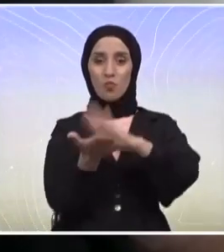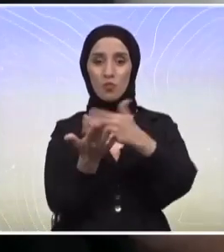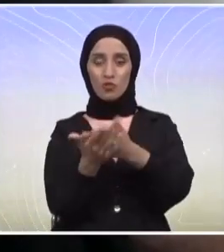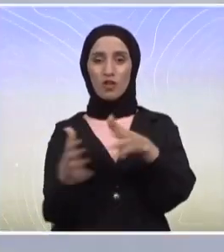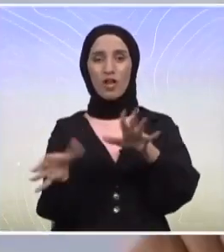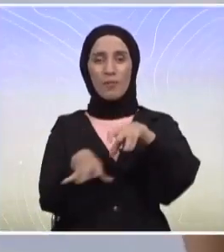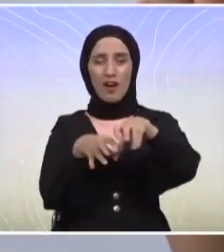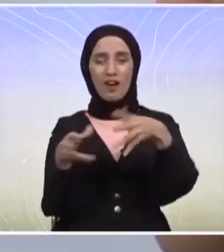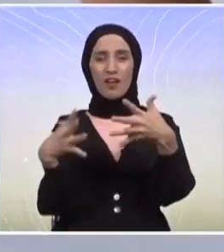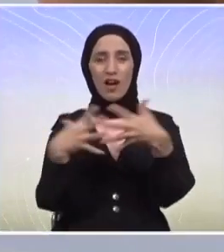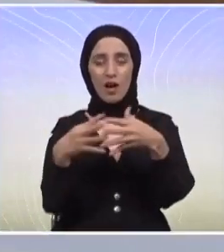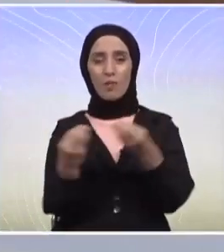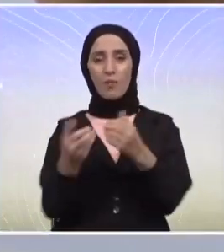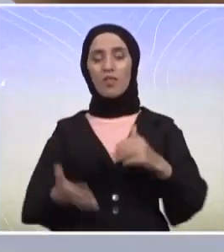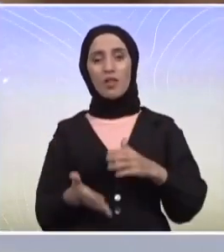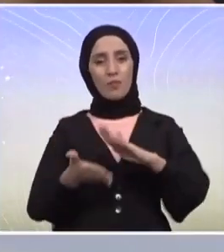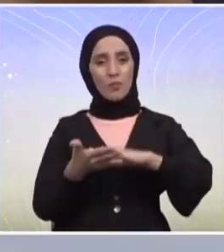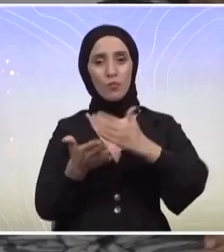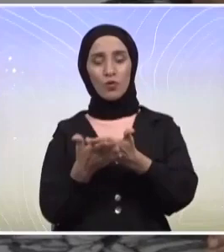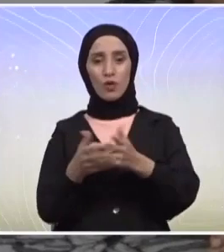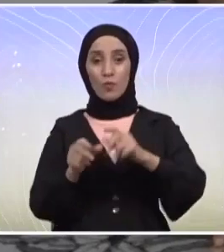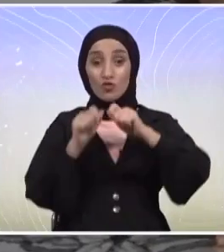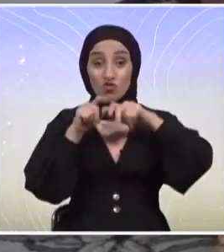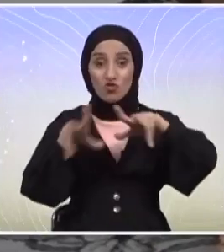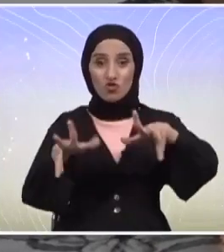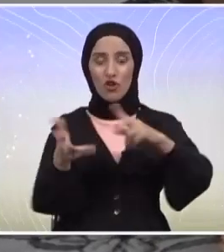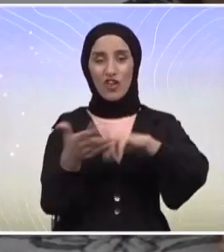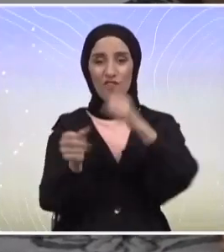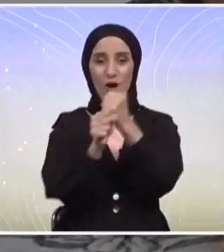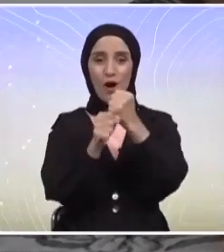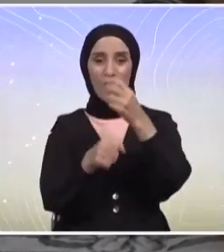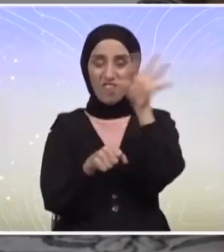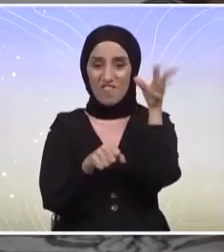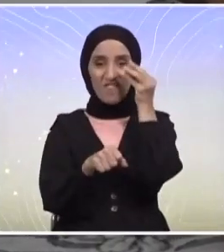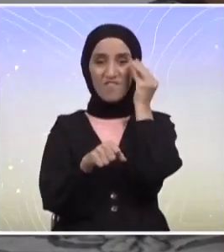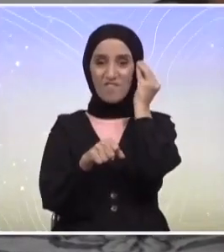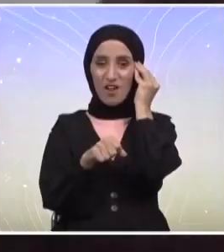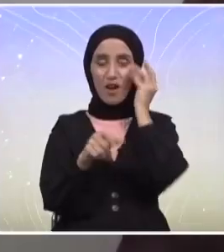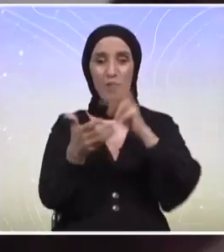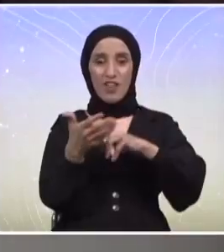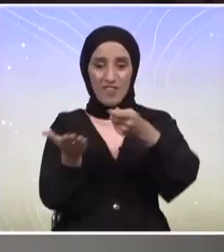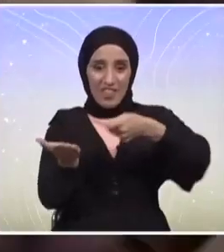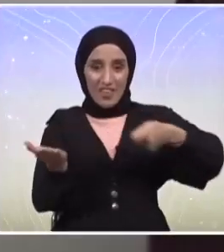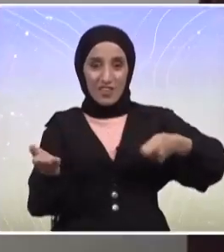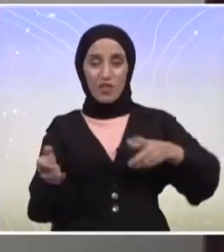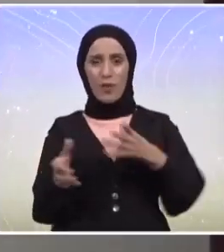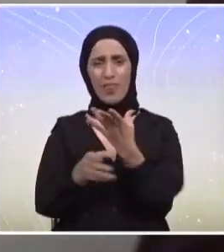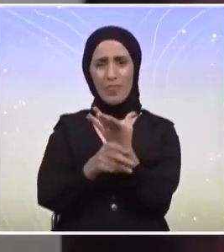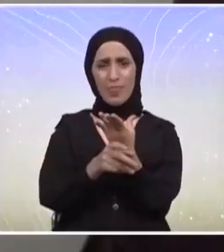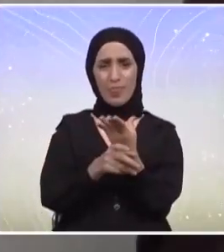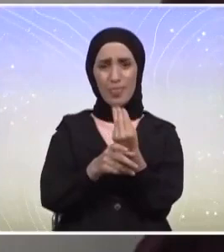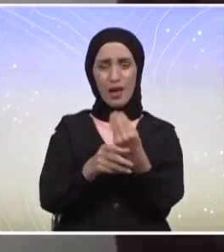وكان يشرح بحماس كيف يسير عمله وكيف جعل من الكتابة التي تعلمها طوق